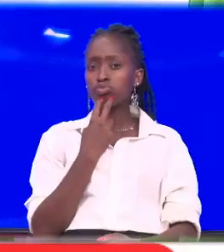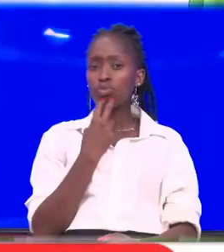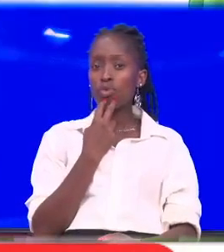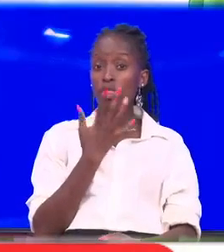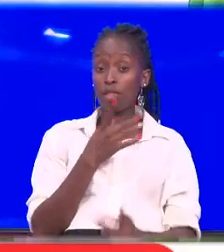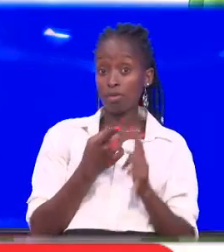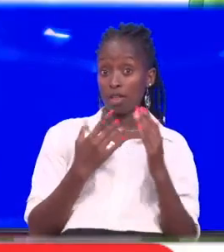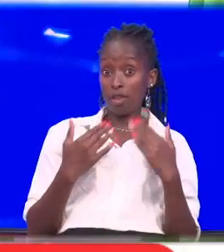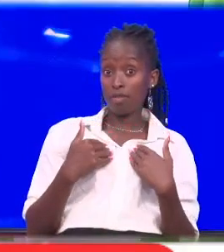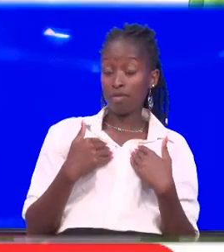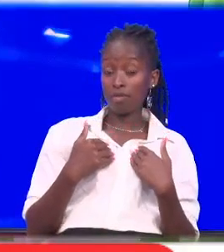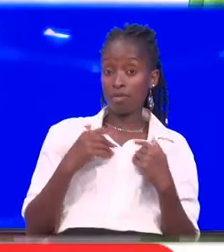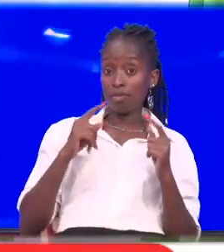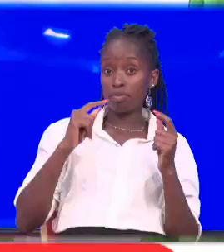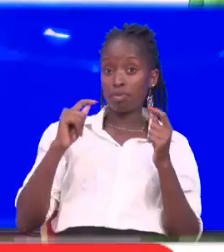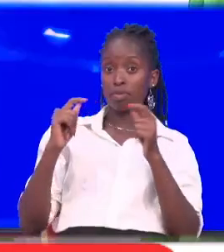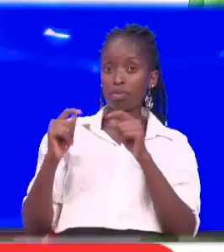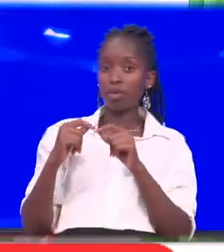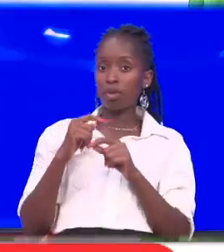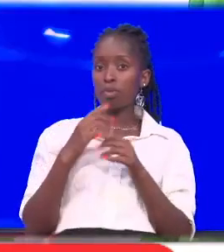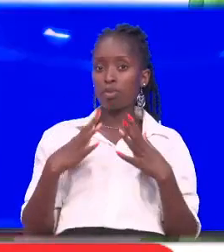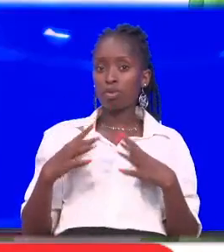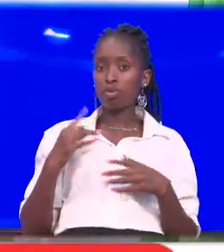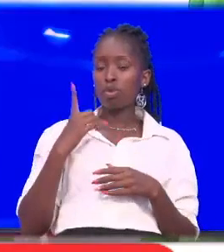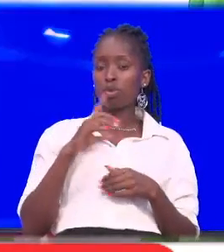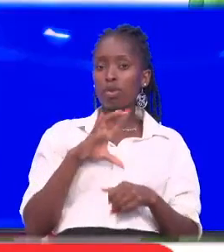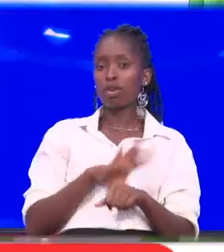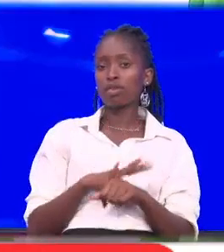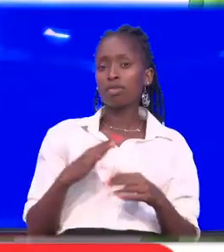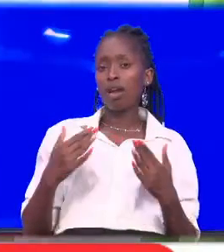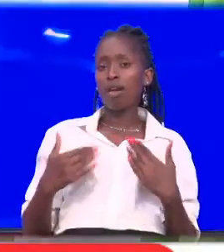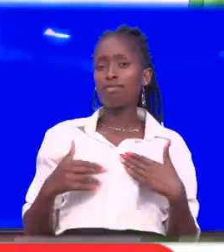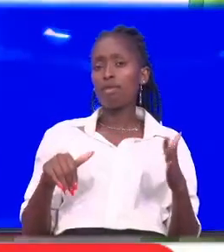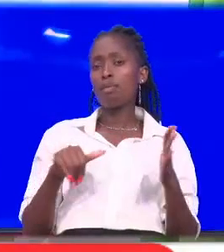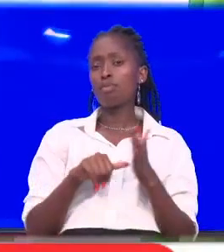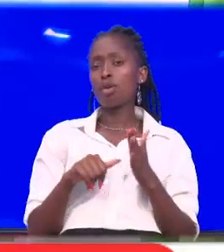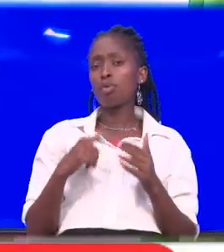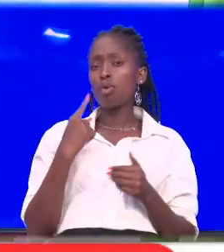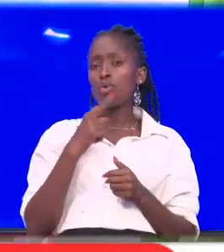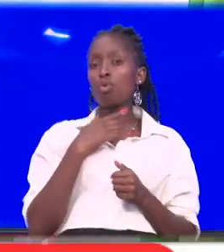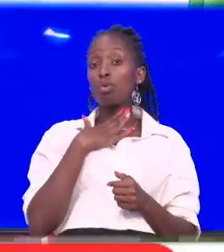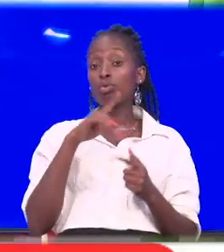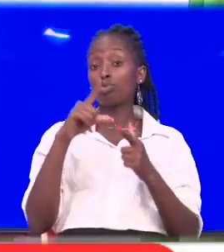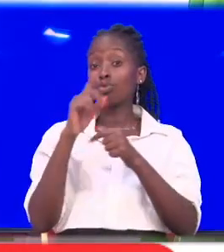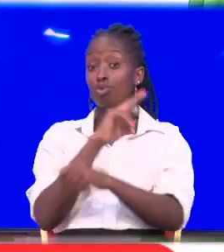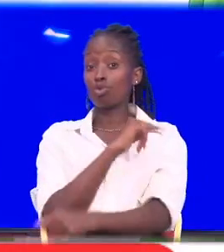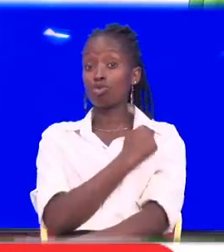wako na matatizo ya magonjwa wakapata shida, wakahangaika siku